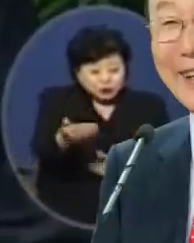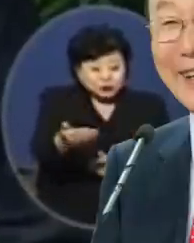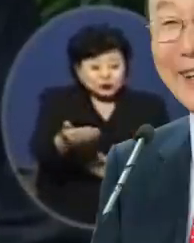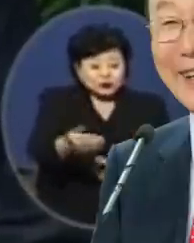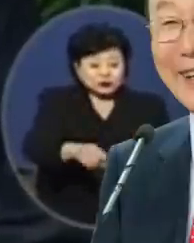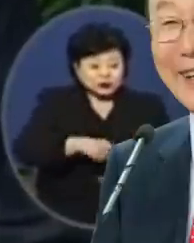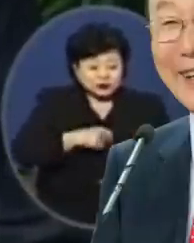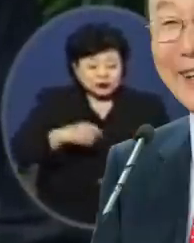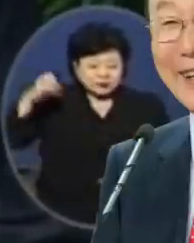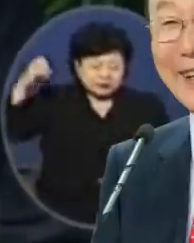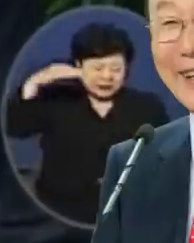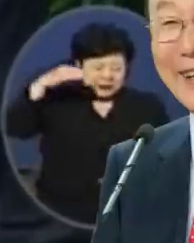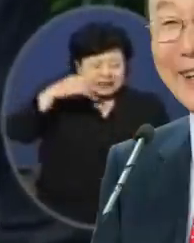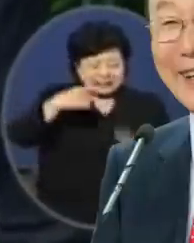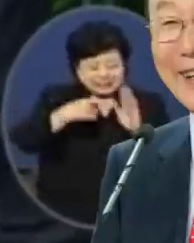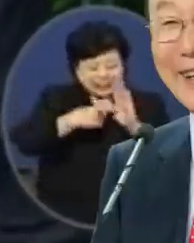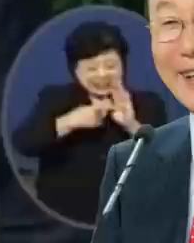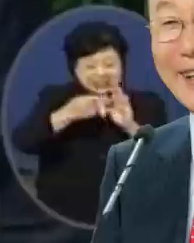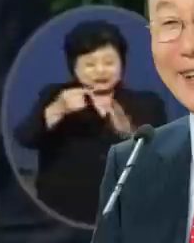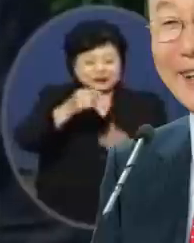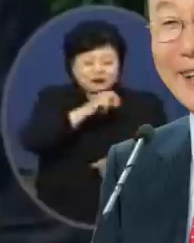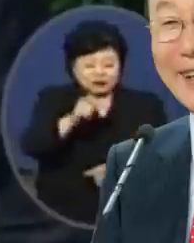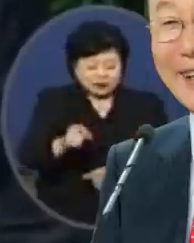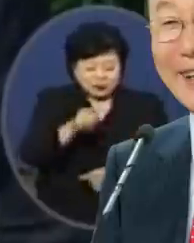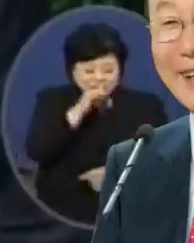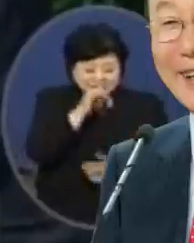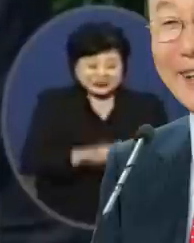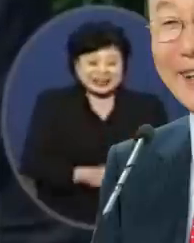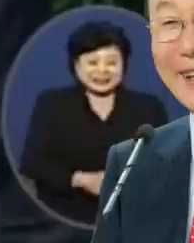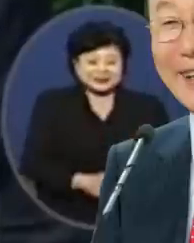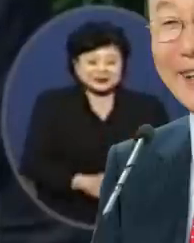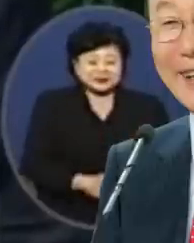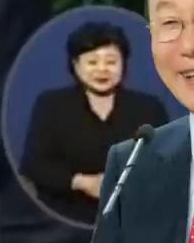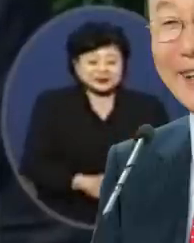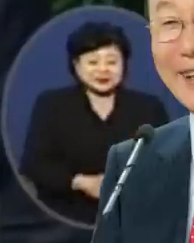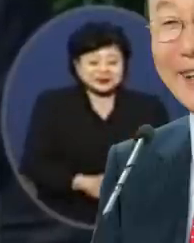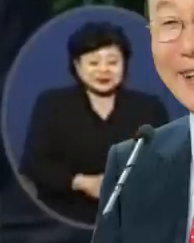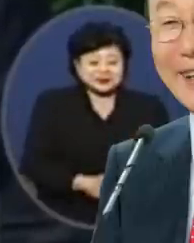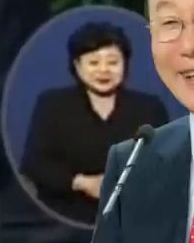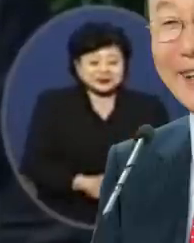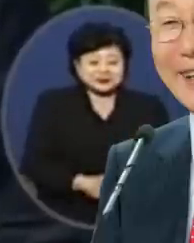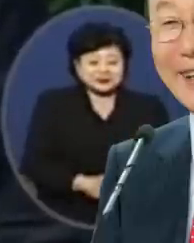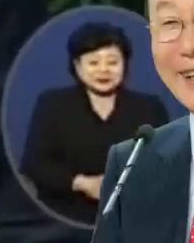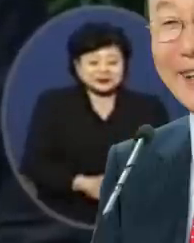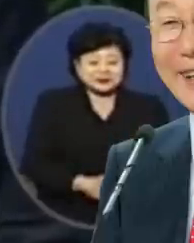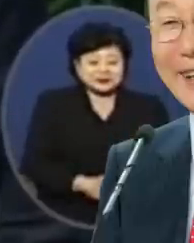너의 의를 빛같이 나타내시리라고 성경은 말씀하고 있는 것입니다.